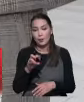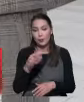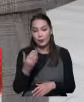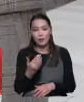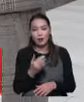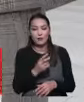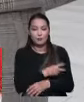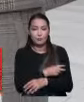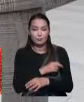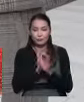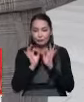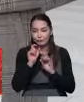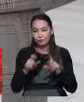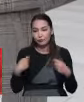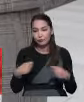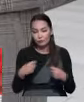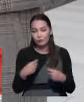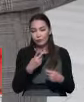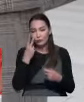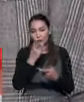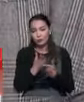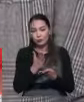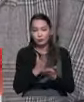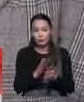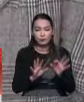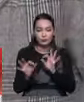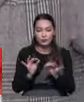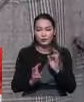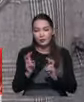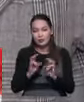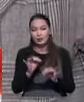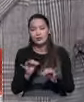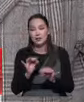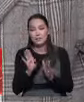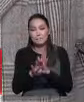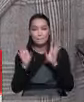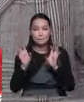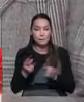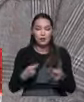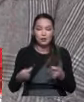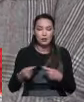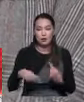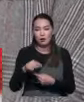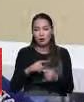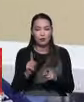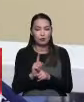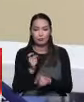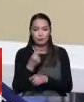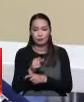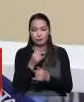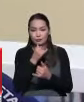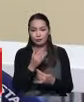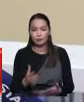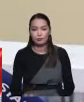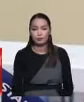бері айналысып келеді. Дәрілерді таңбалау контрафактілі өндірістер мен заңсыз тауар айналым тәуекелдерін жоя алмайды дейді ол. Біз